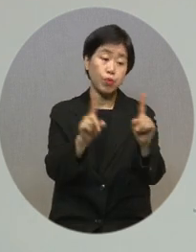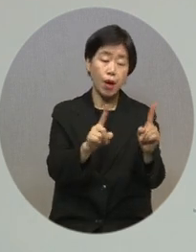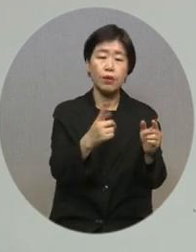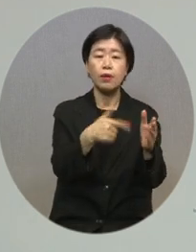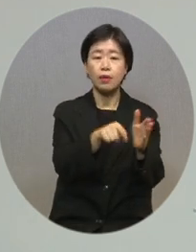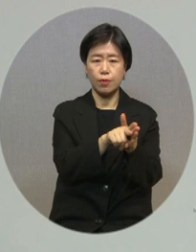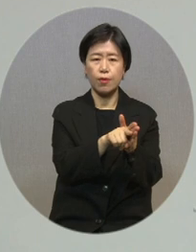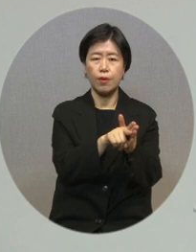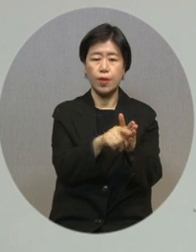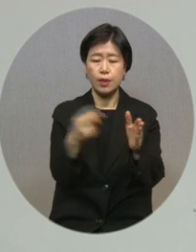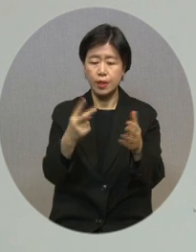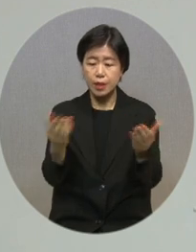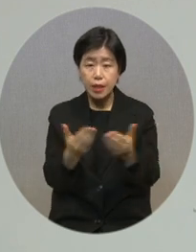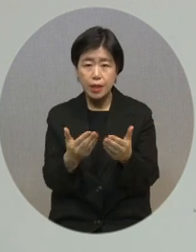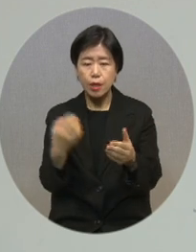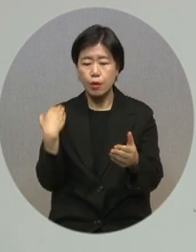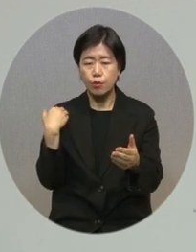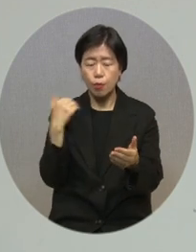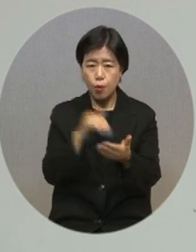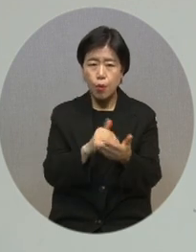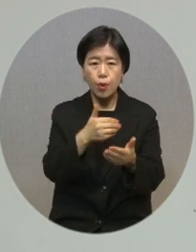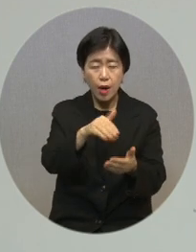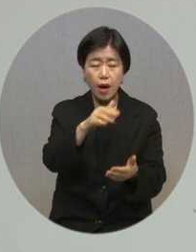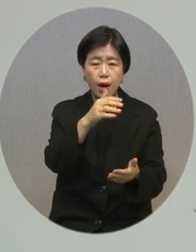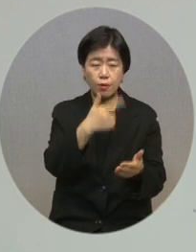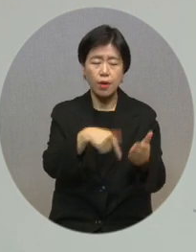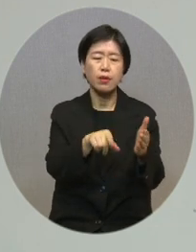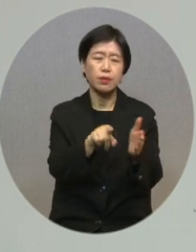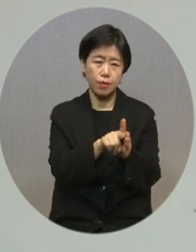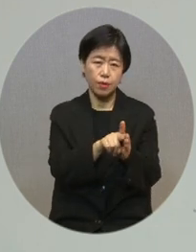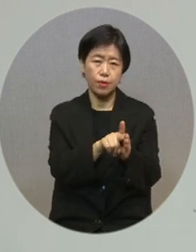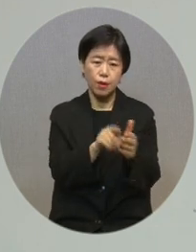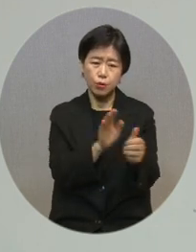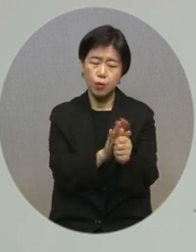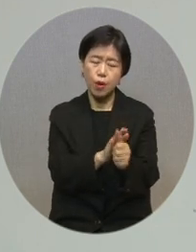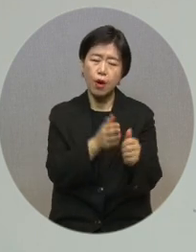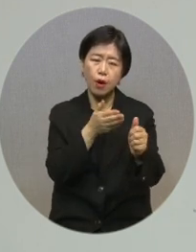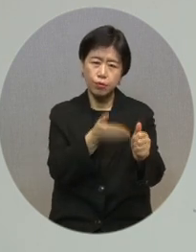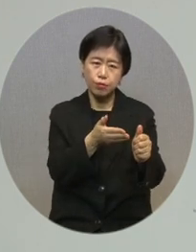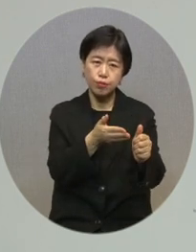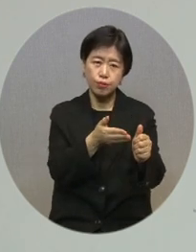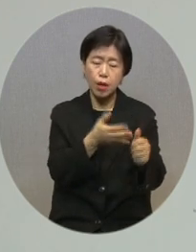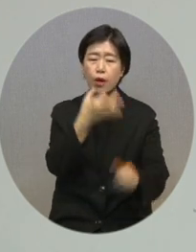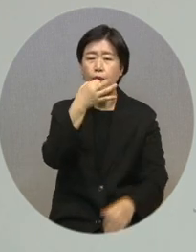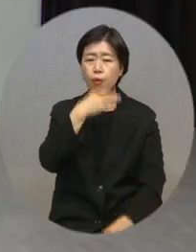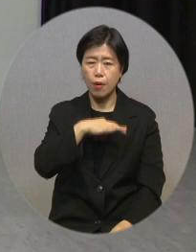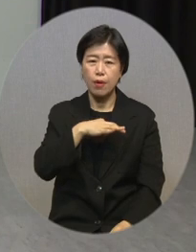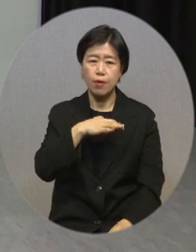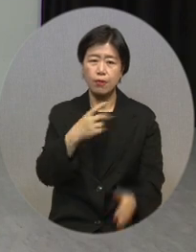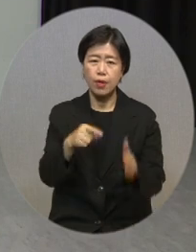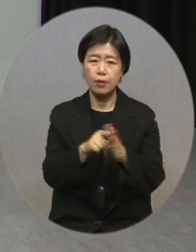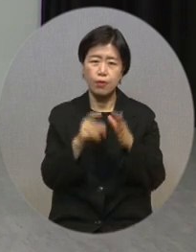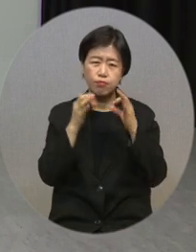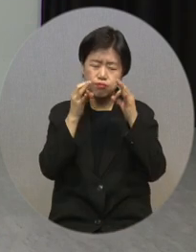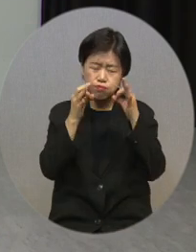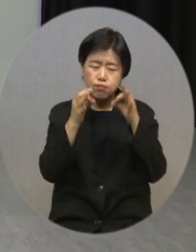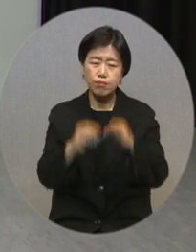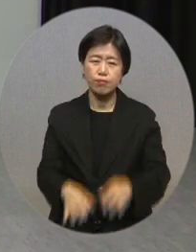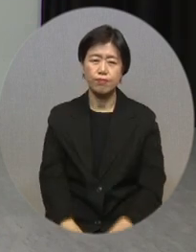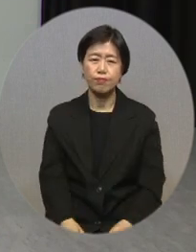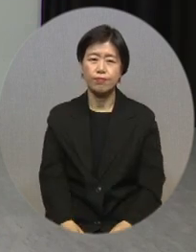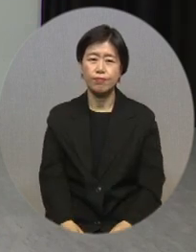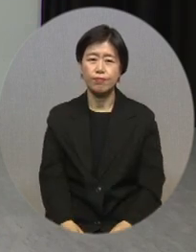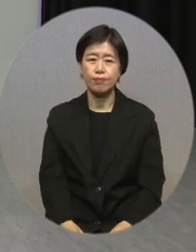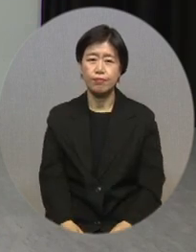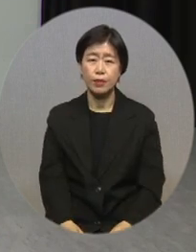산업 현장에 복귀할 수 있도록 하는 지원하는 그 제도로 다시 그 거듭날 수 있도록 그렇게 노력해 볼 생각입니다. 뭐 손